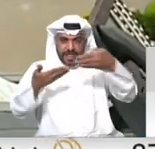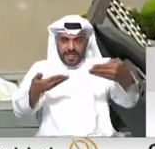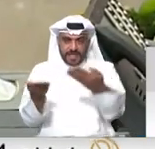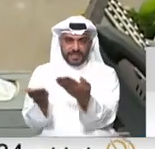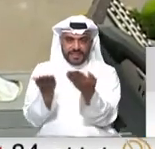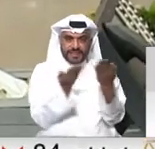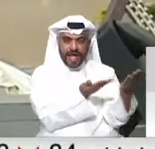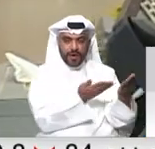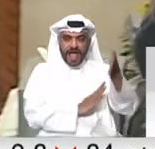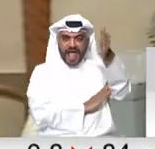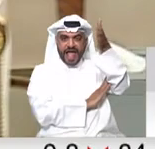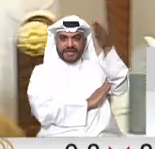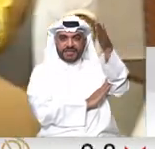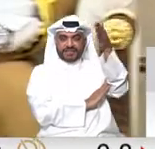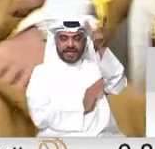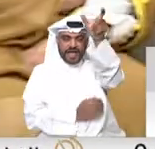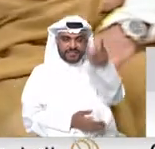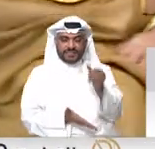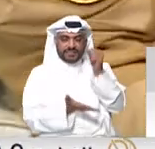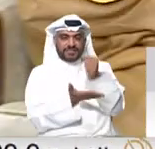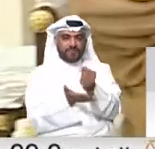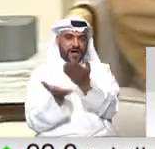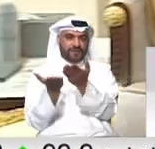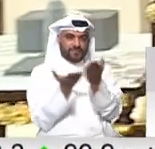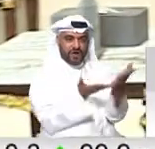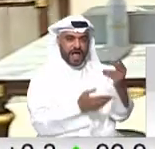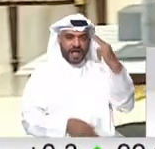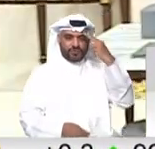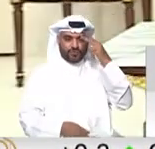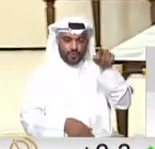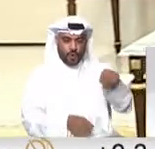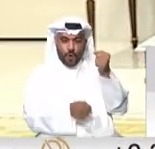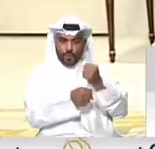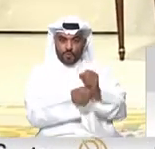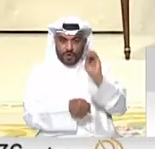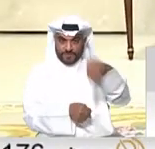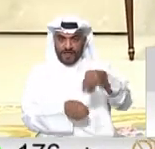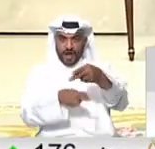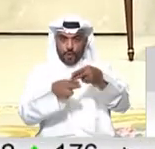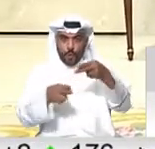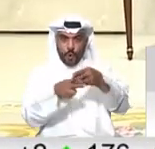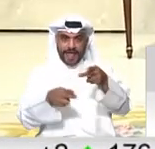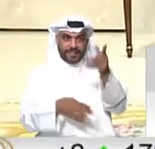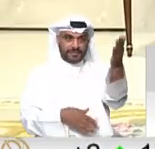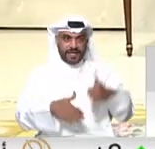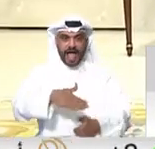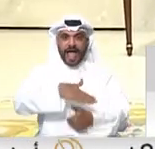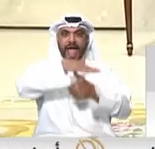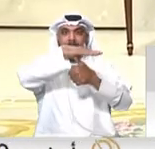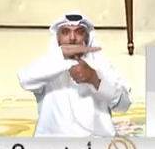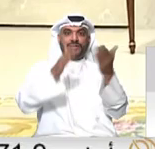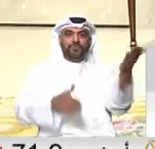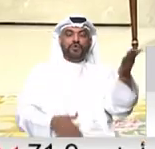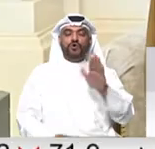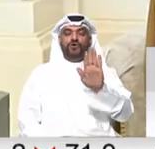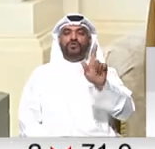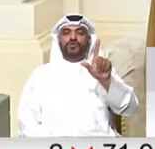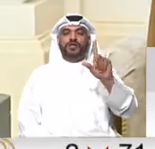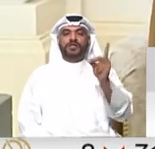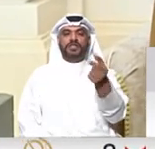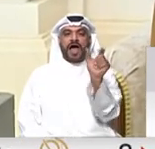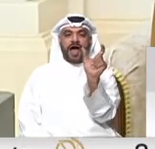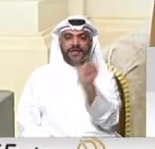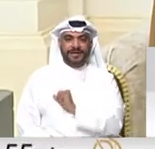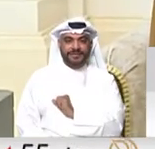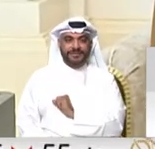الله سفير خادم الحرمين الشريفين لدى دوله الكويت سمو الامير سلطان بن سعد بن خالد ال سعود